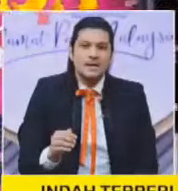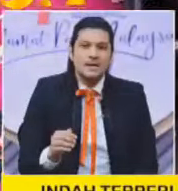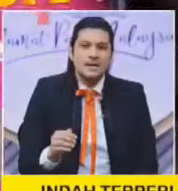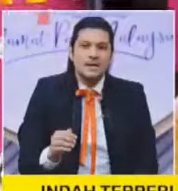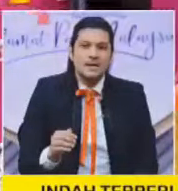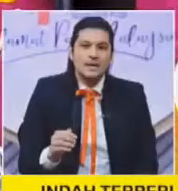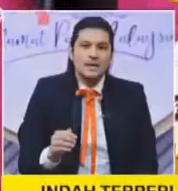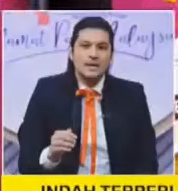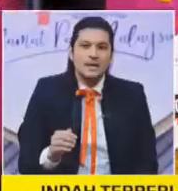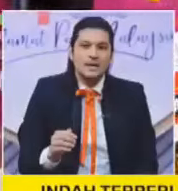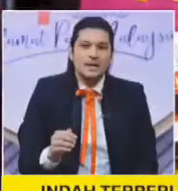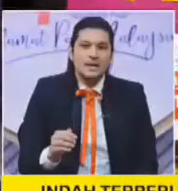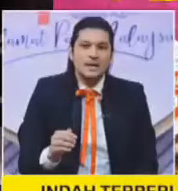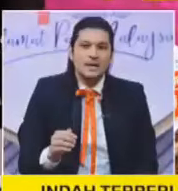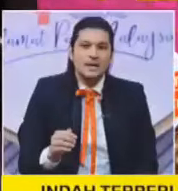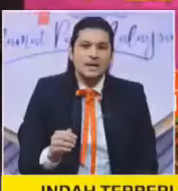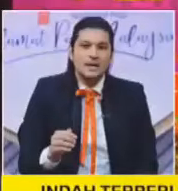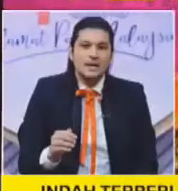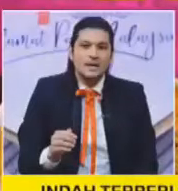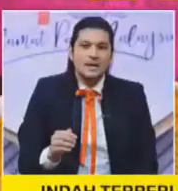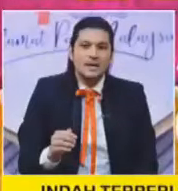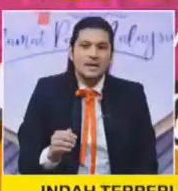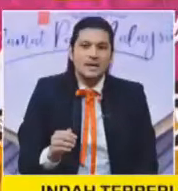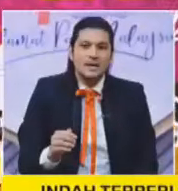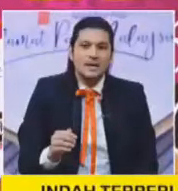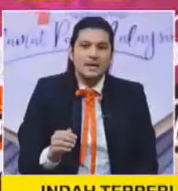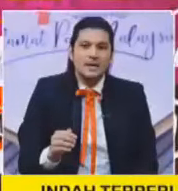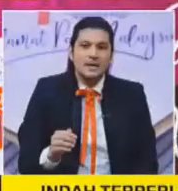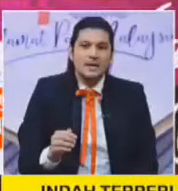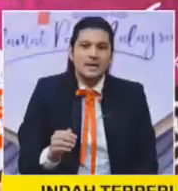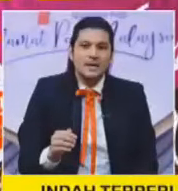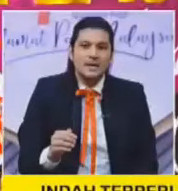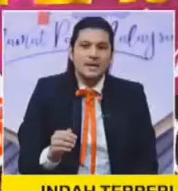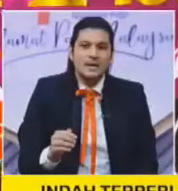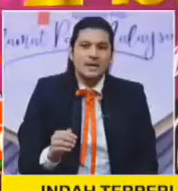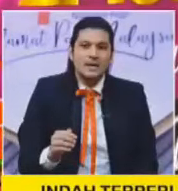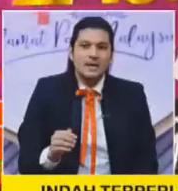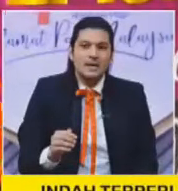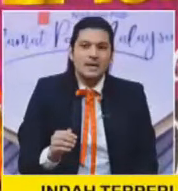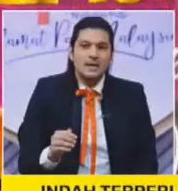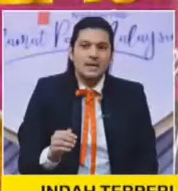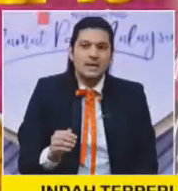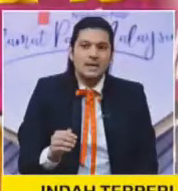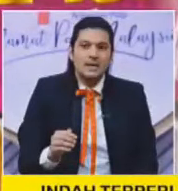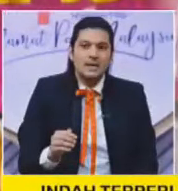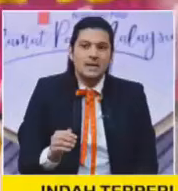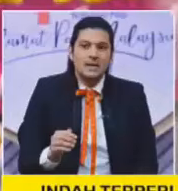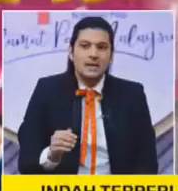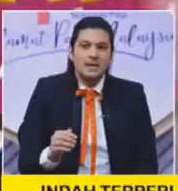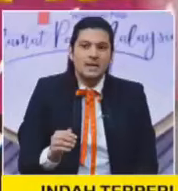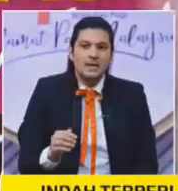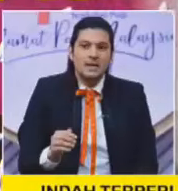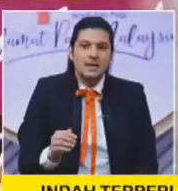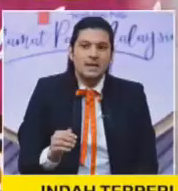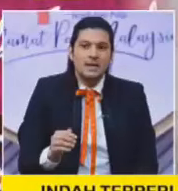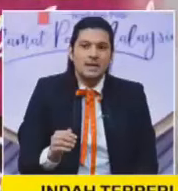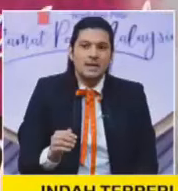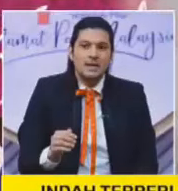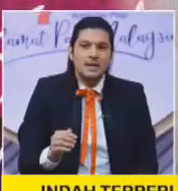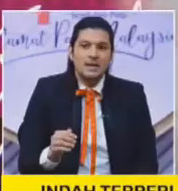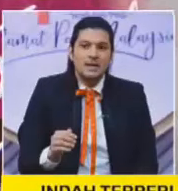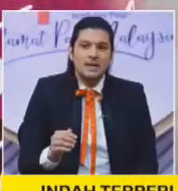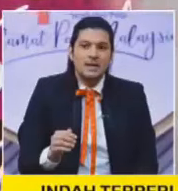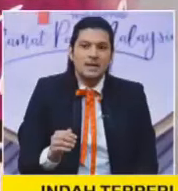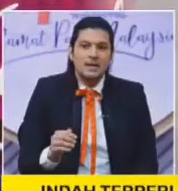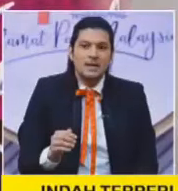kecantikan badan wanita. Selain itu, manja kasih juga membantu menstabilkan hormon seorang wanita. Sementara